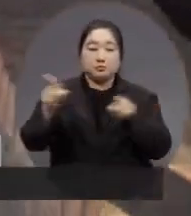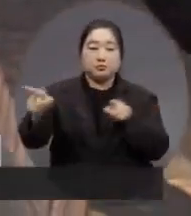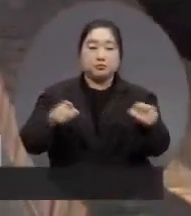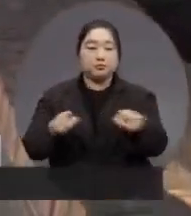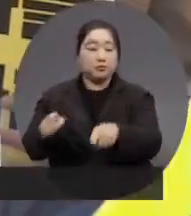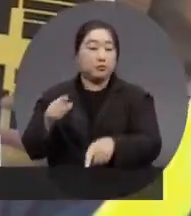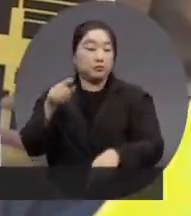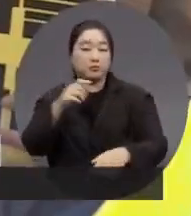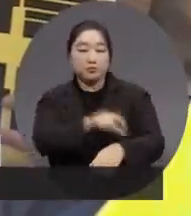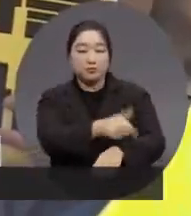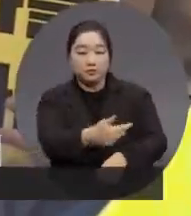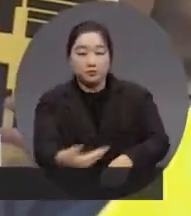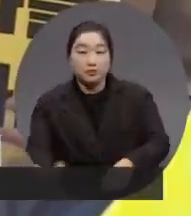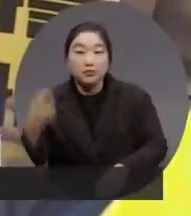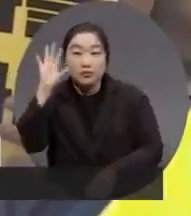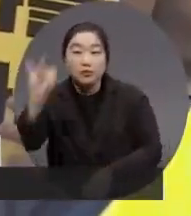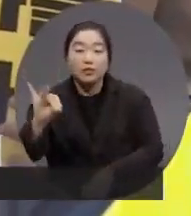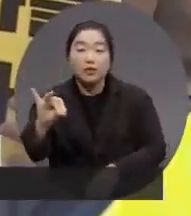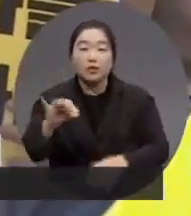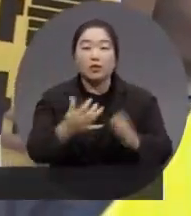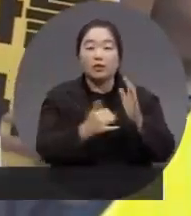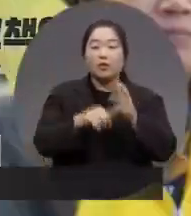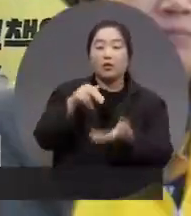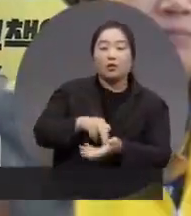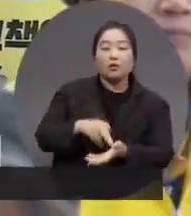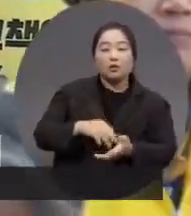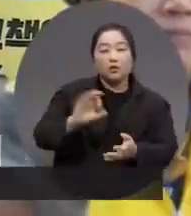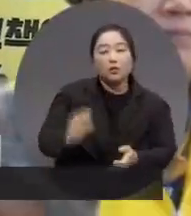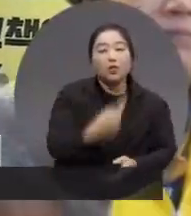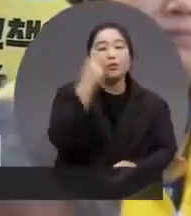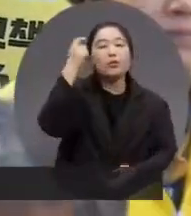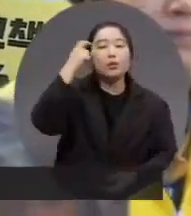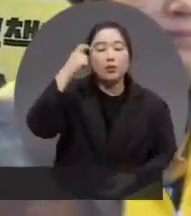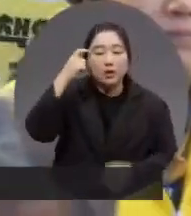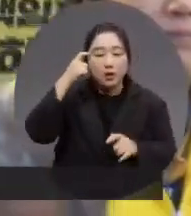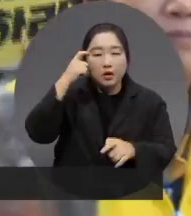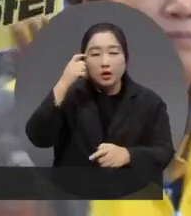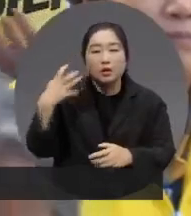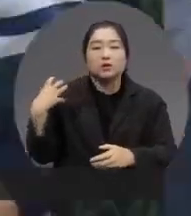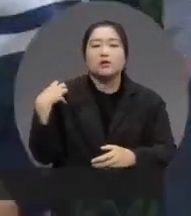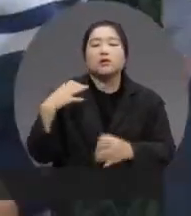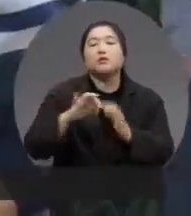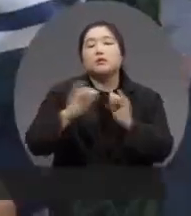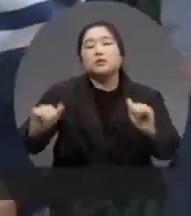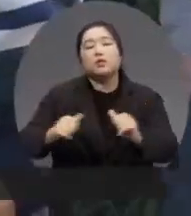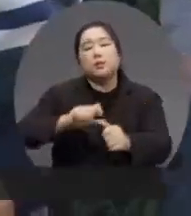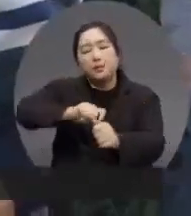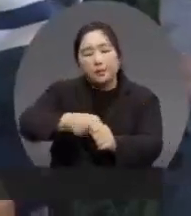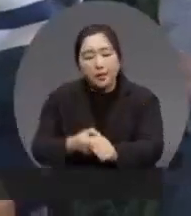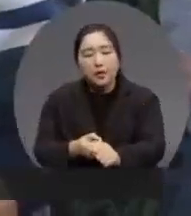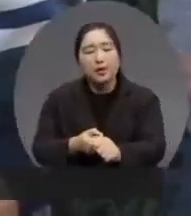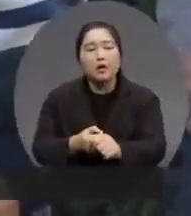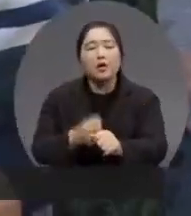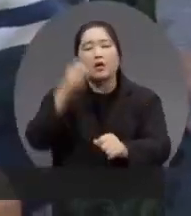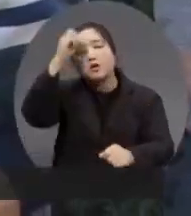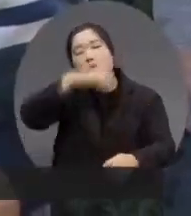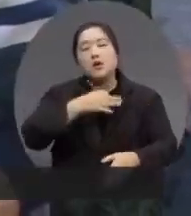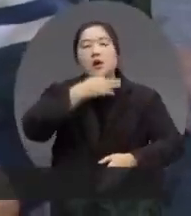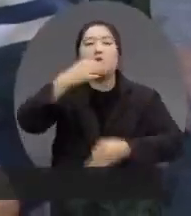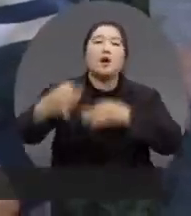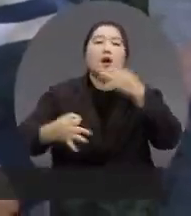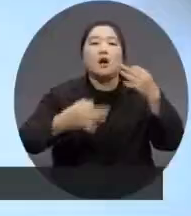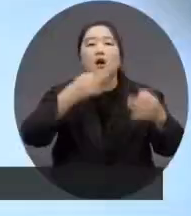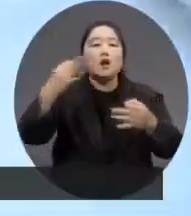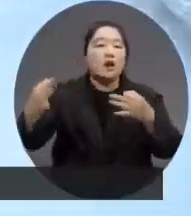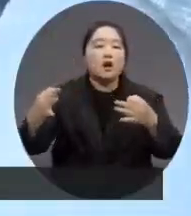100일. 유가족들은 원인 규명과 책임자 처벌을 요구하는 목소리가 부디 공허한 메아리가 되지